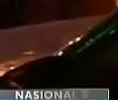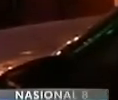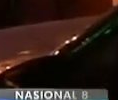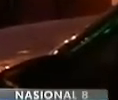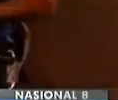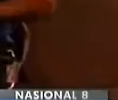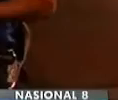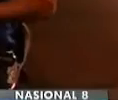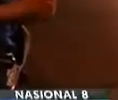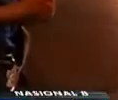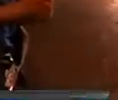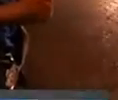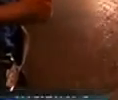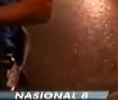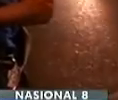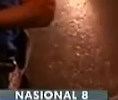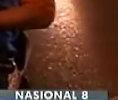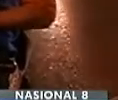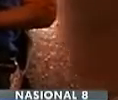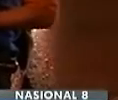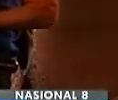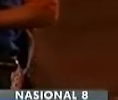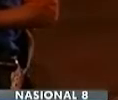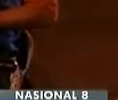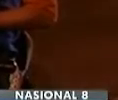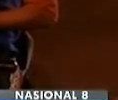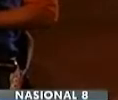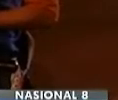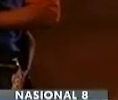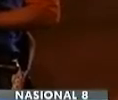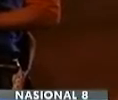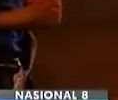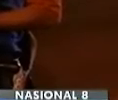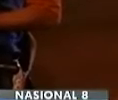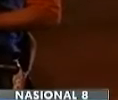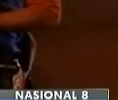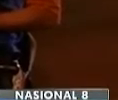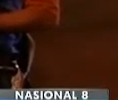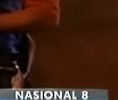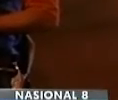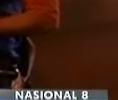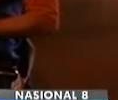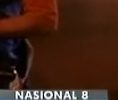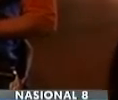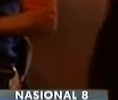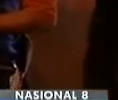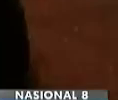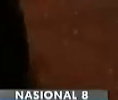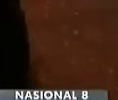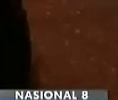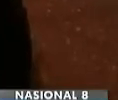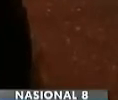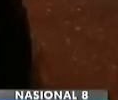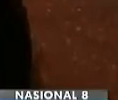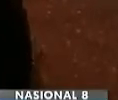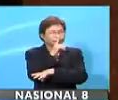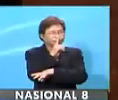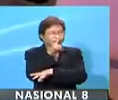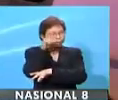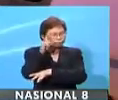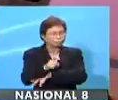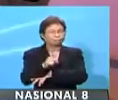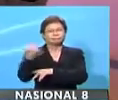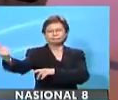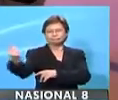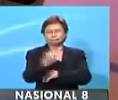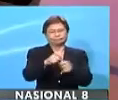tangkap dikeluarkan. SAC Datuk Muhammad Fuad juga berharap orang ramai yang mempunyai banyak saman trafik agar tidak mendiamkan diri tetapi sebaliknya